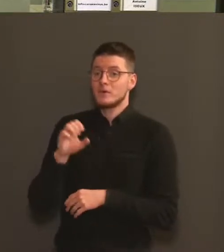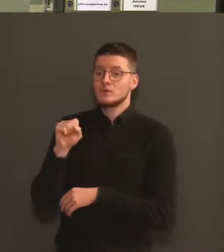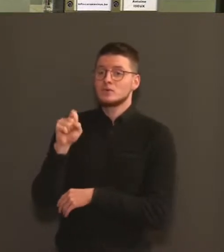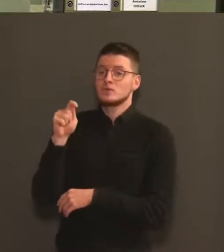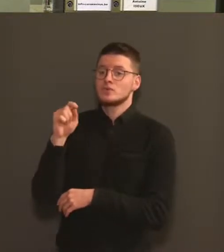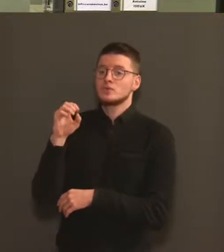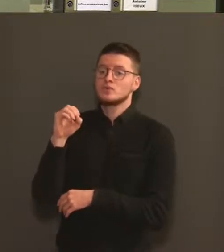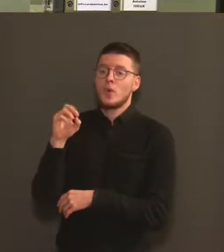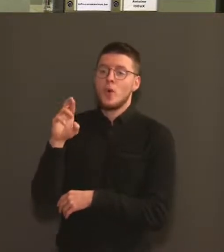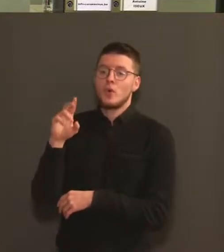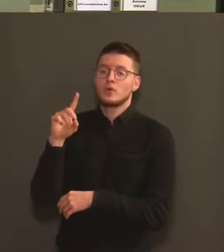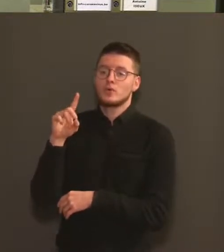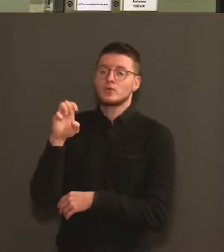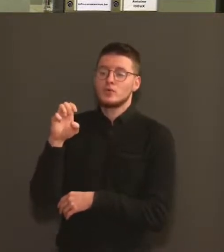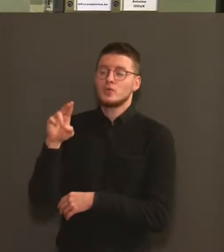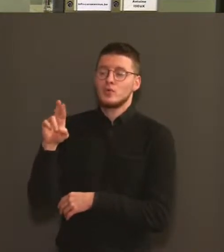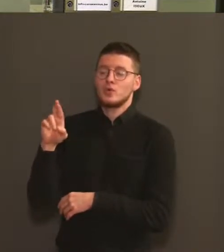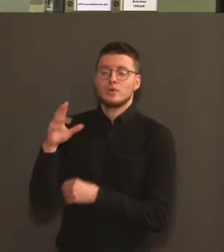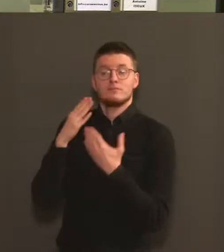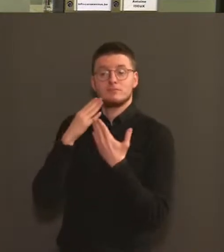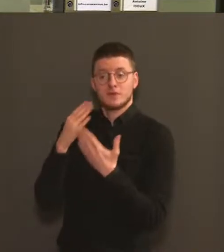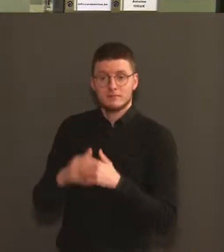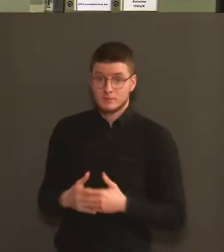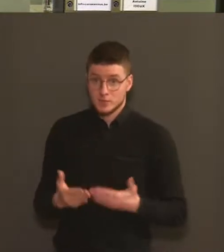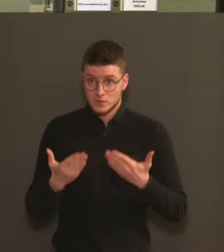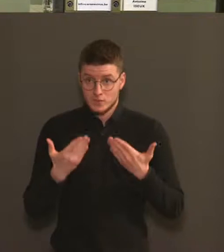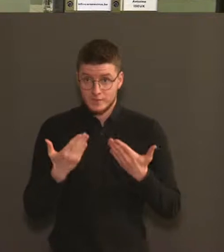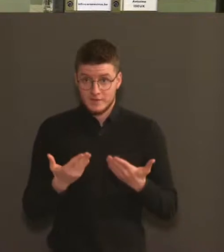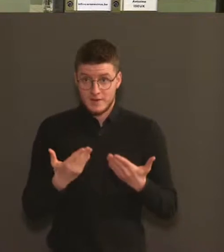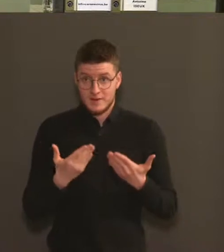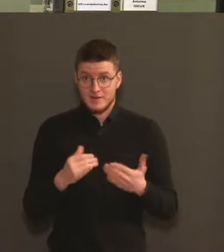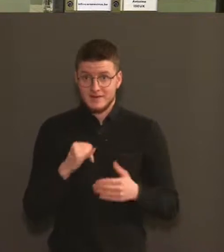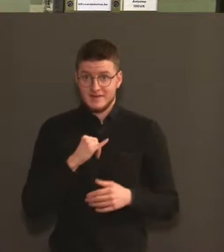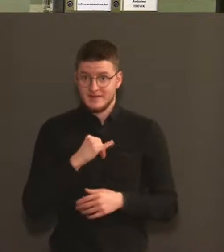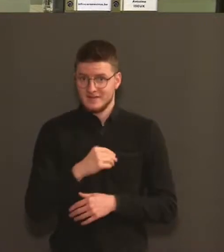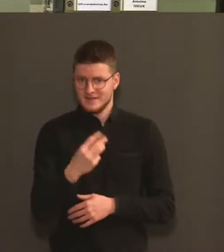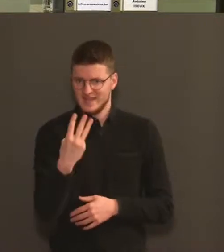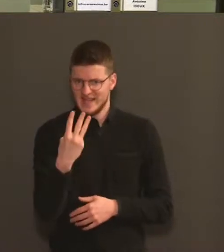Stoller. Vandaag hebben we 3 gestelde vragen.